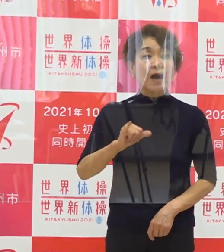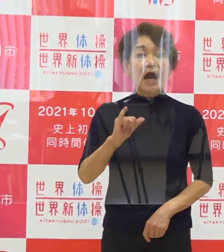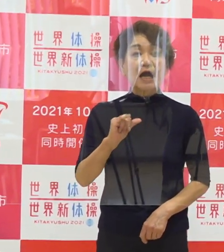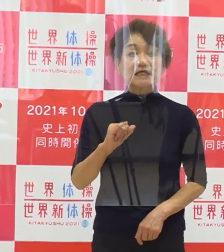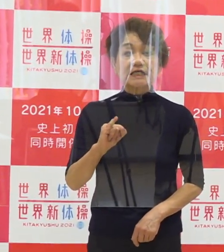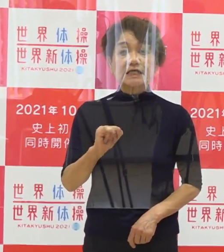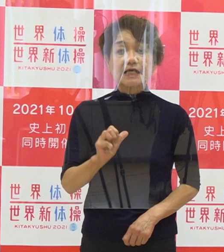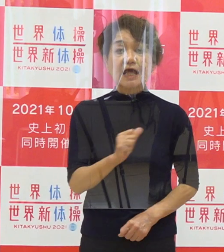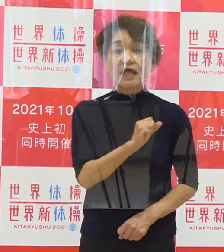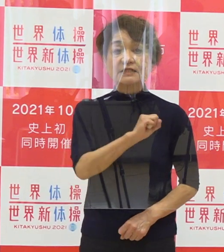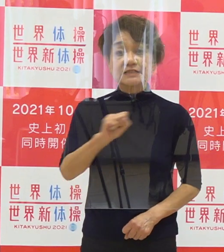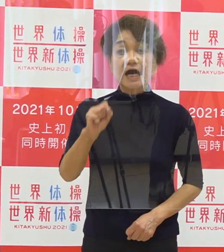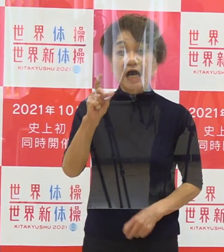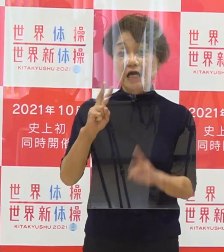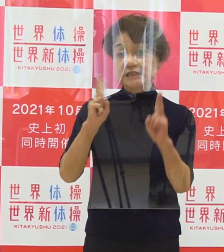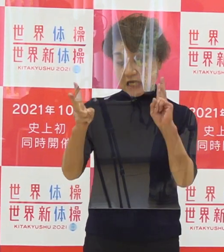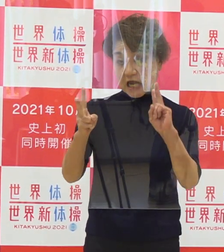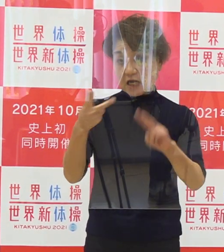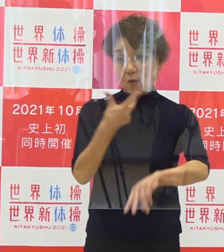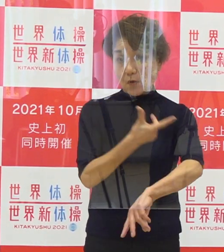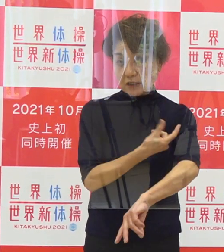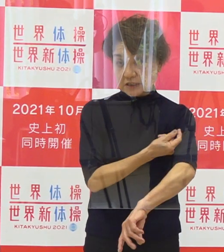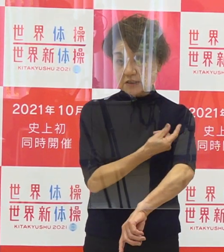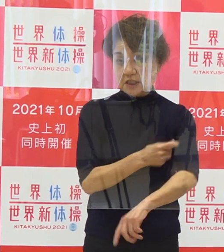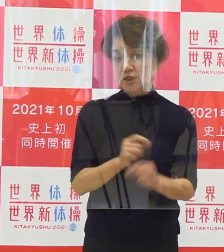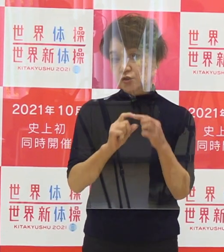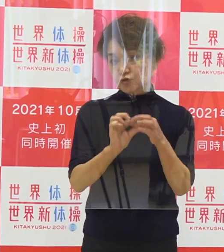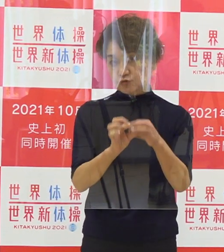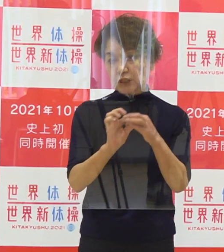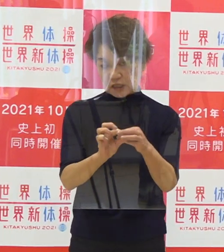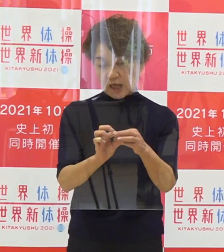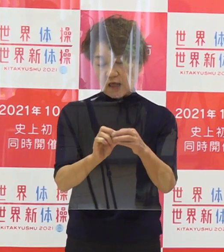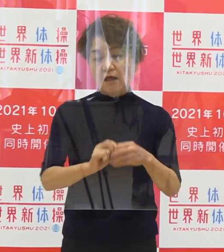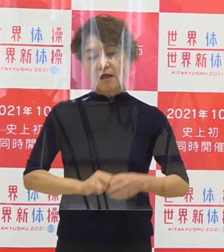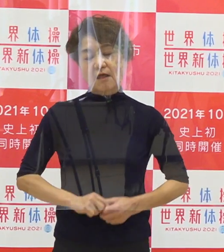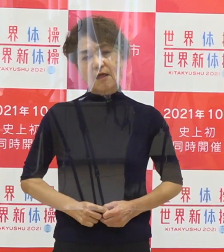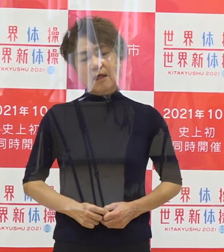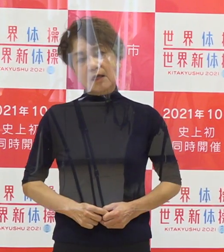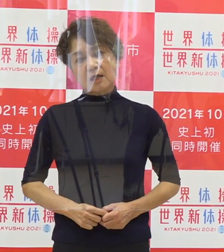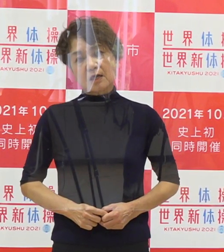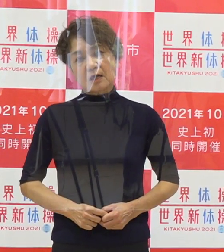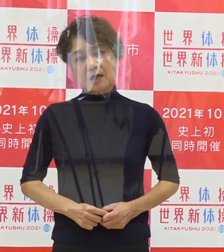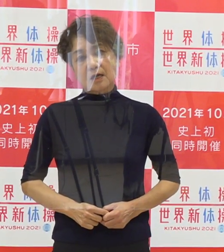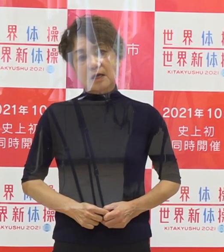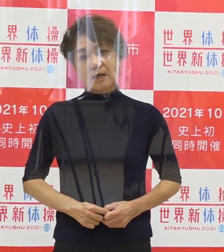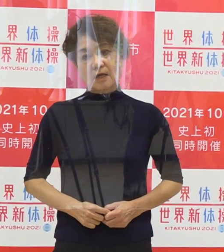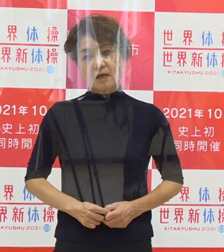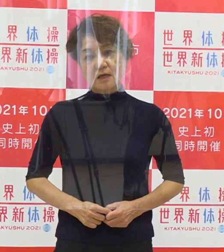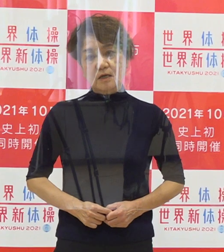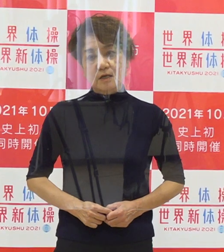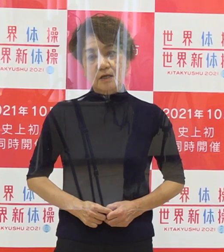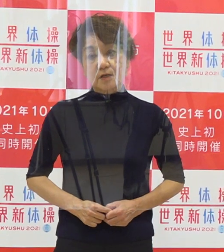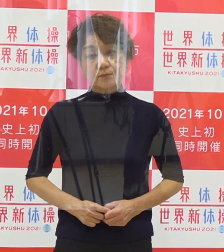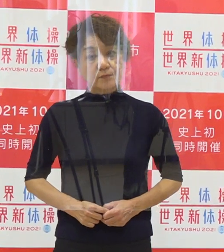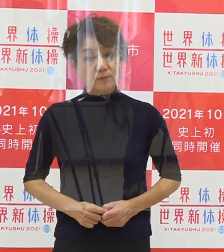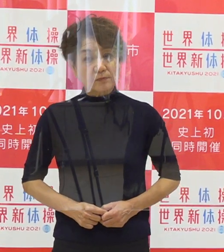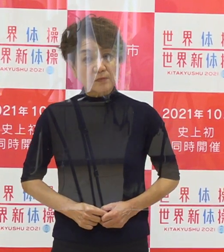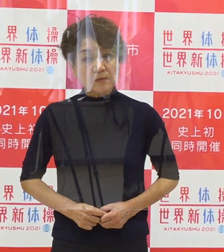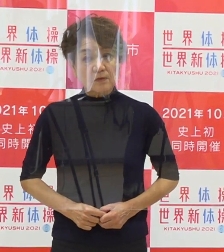なんですけれども、この全体の枠、何万枠とかっていうのはあるんでしょう